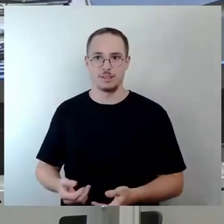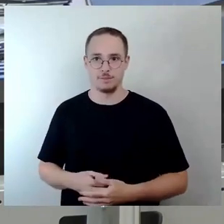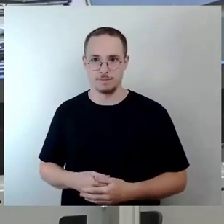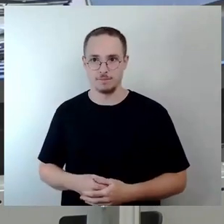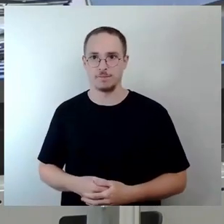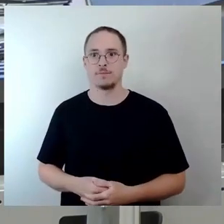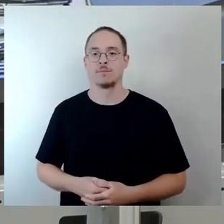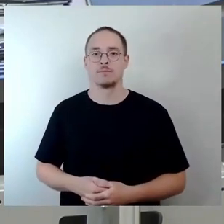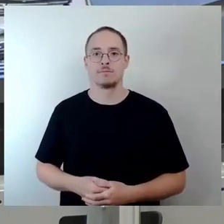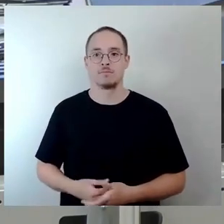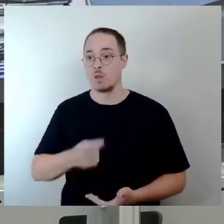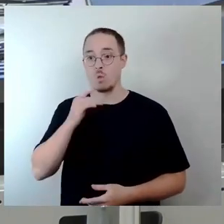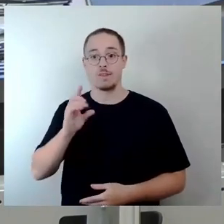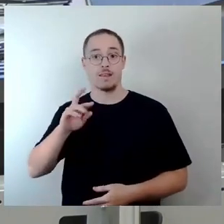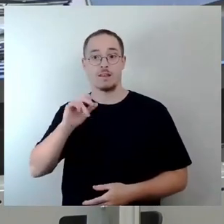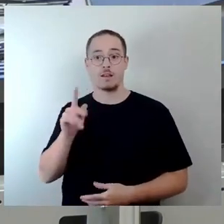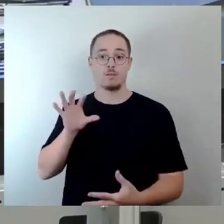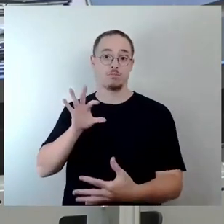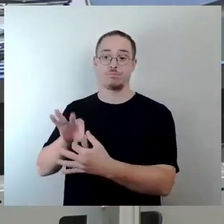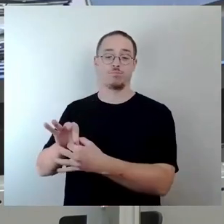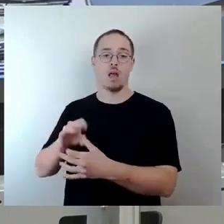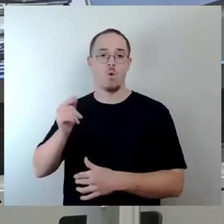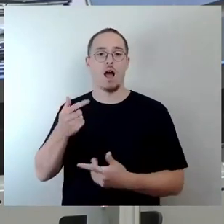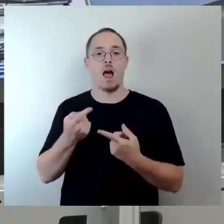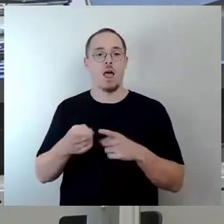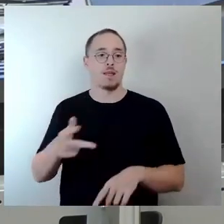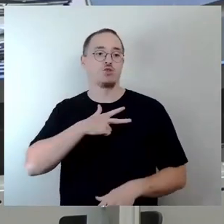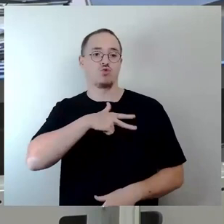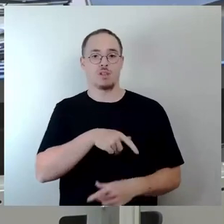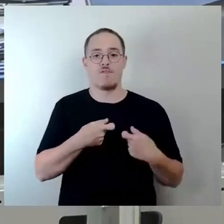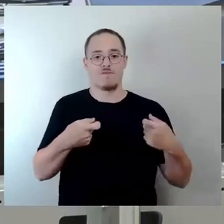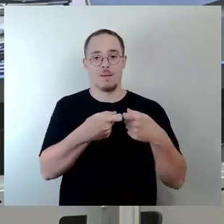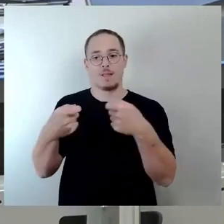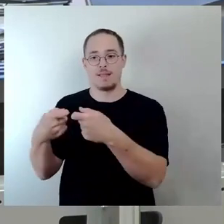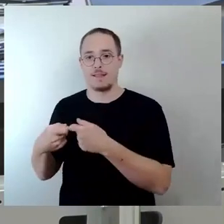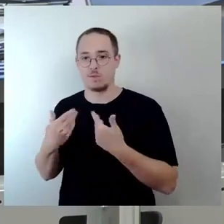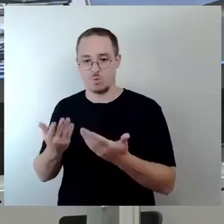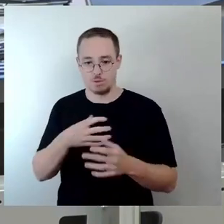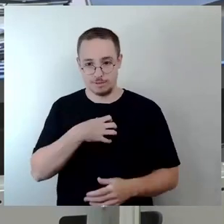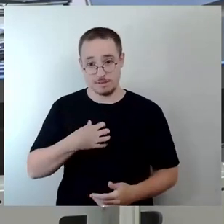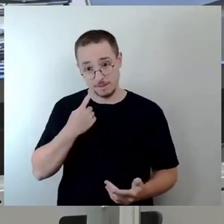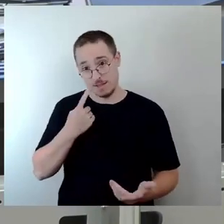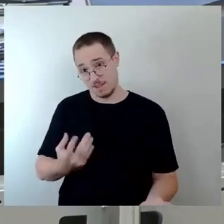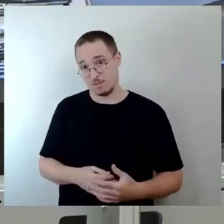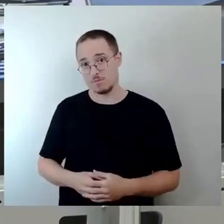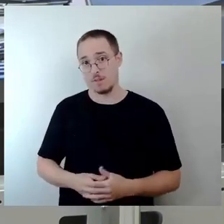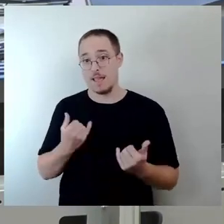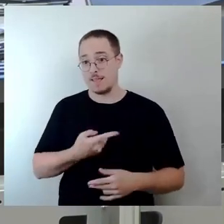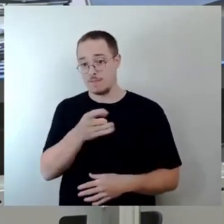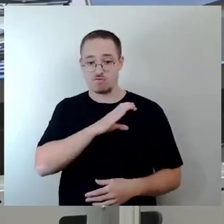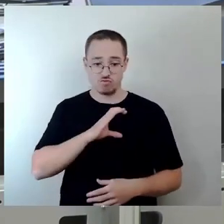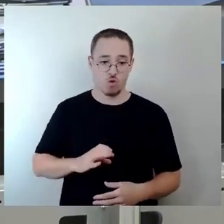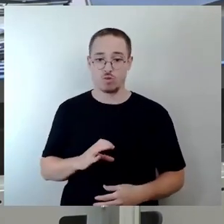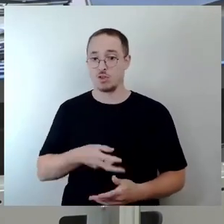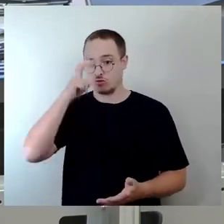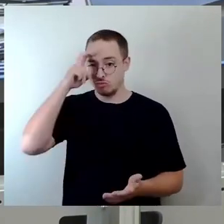sondern auch andere Sozialverbände in Dresden. Wie gesagt, es ist Ihre Chance, jetzt hier zuzustimmen oder dagegen zu stimmen. Wir werden dem nicht zustimmen. Wir hätten